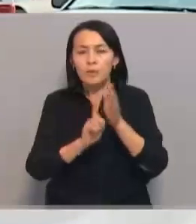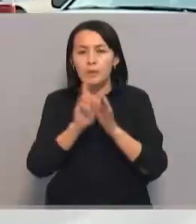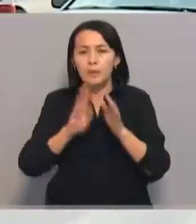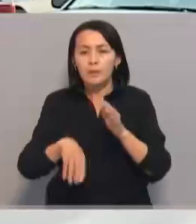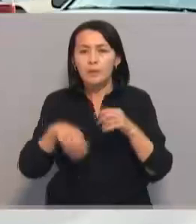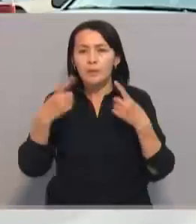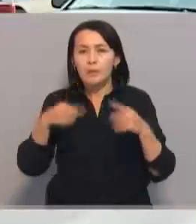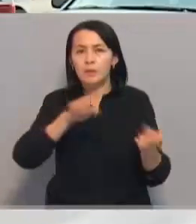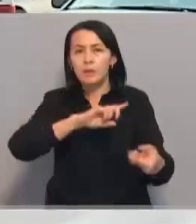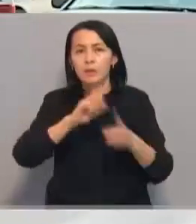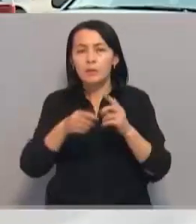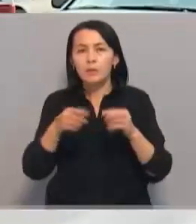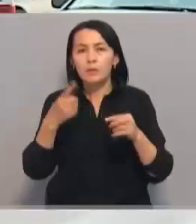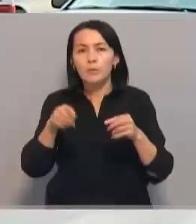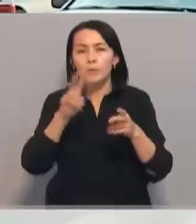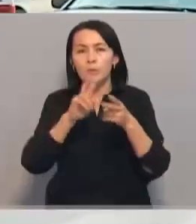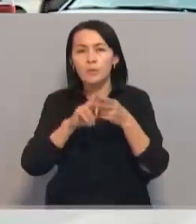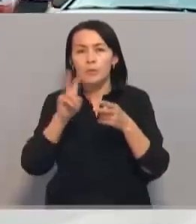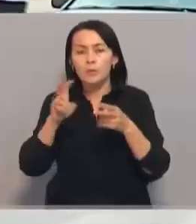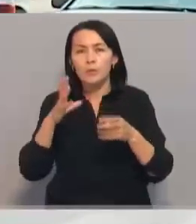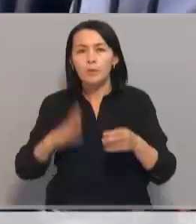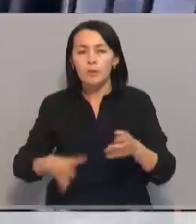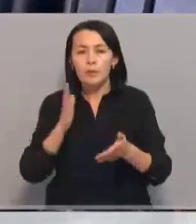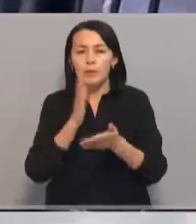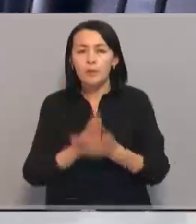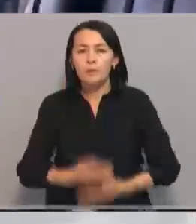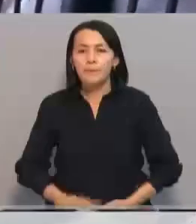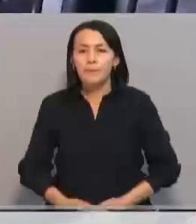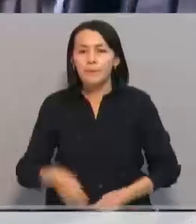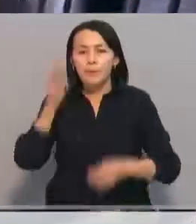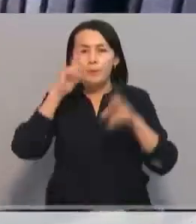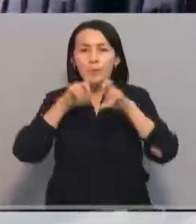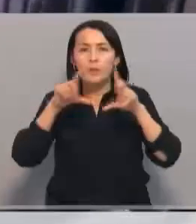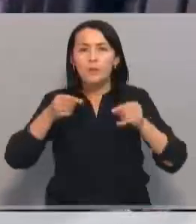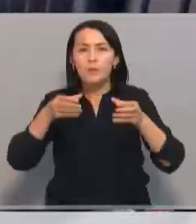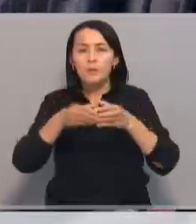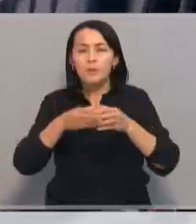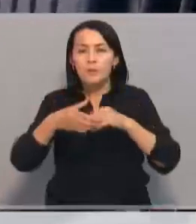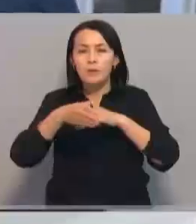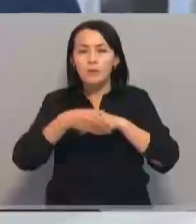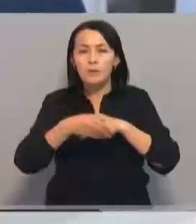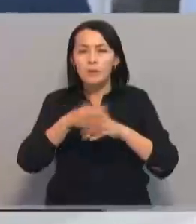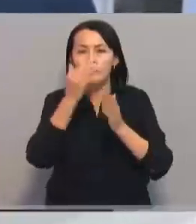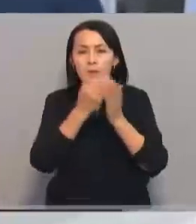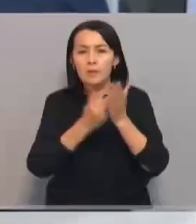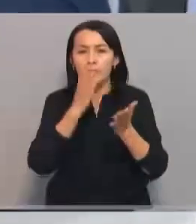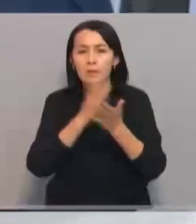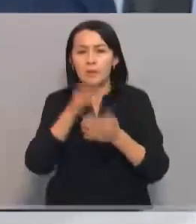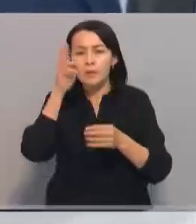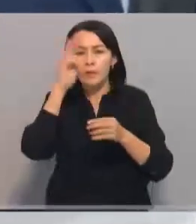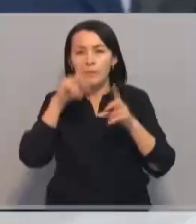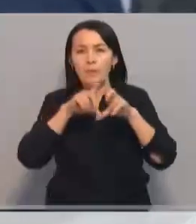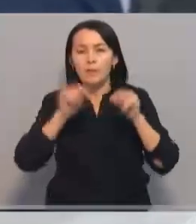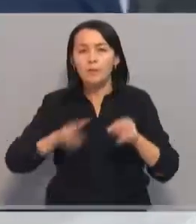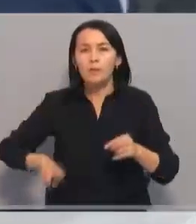мекемесіне айдалды. Біреулер сотталып, жазасын күтіп отырғандар да бар. Білім беру саласы ең жемқор салалардың тізіміне кіреді. Мектеп